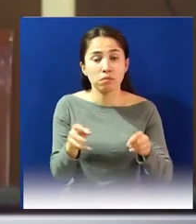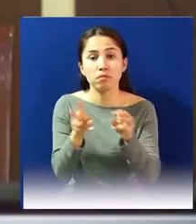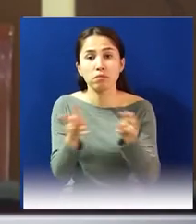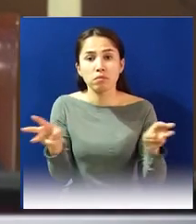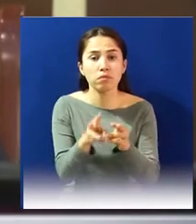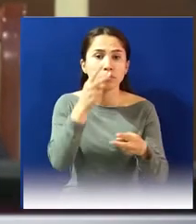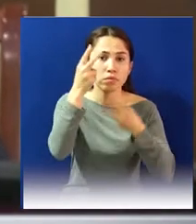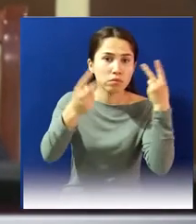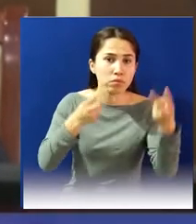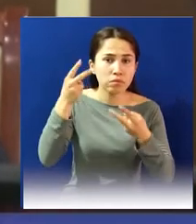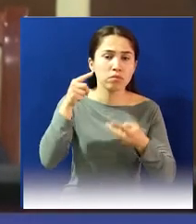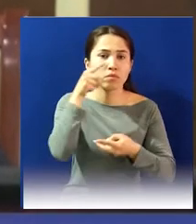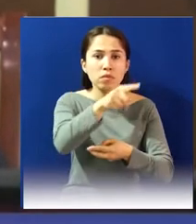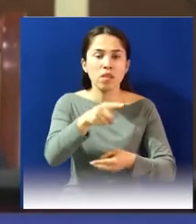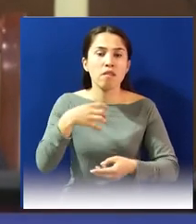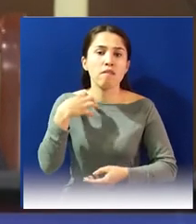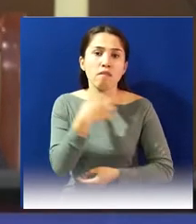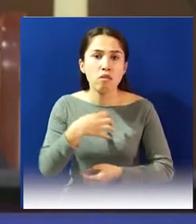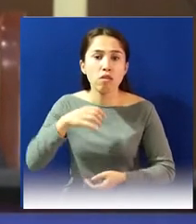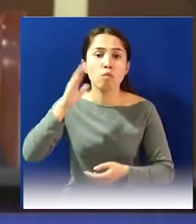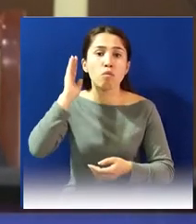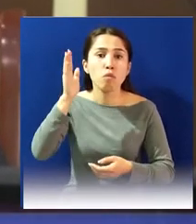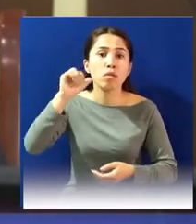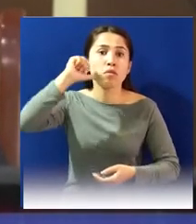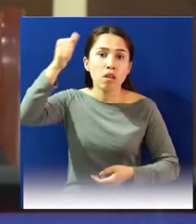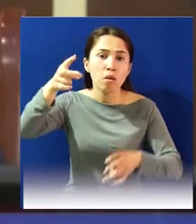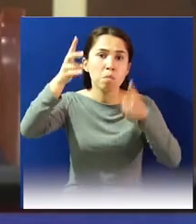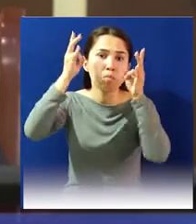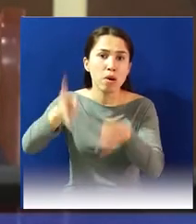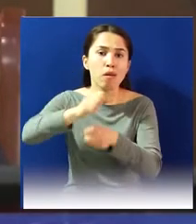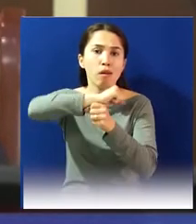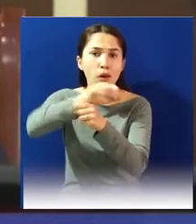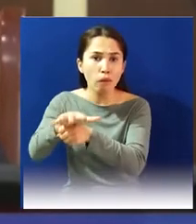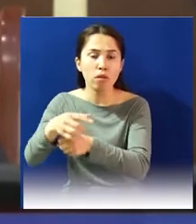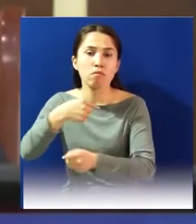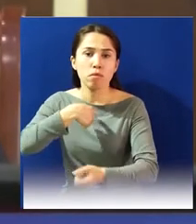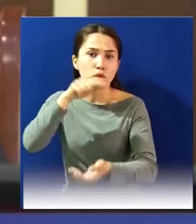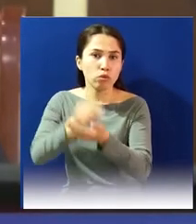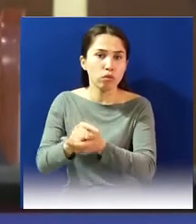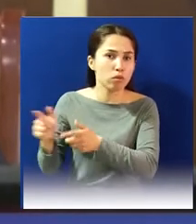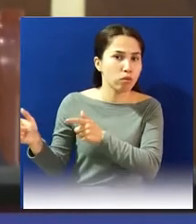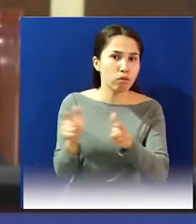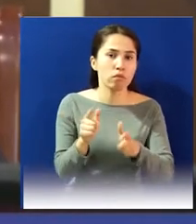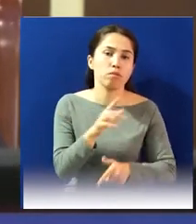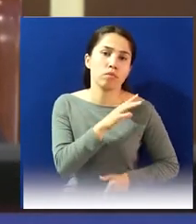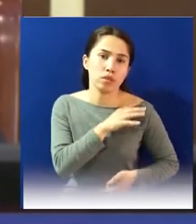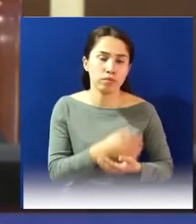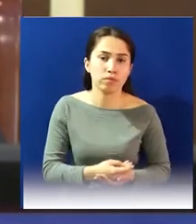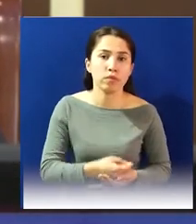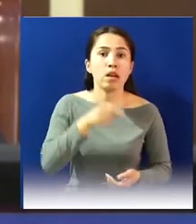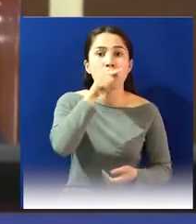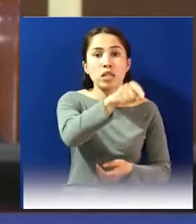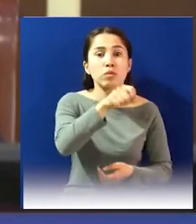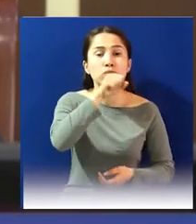және өткізу жөнінде Қазақстан Республикасы орталық сайлау комиссиясының негізгі шаралар қабылданып, күнтізбелік жоспар